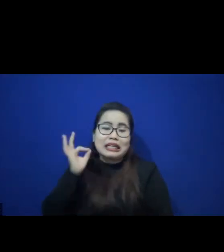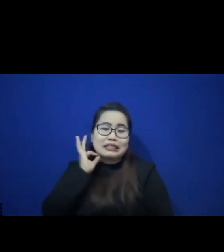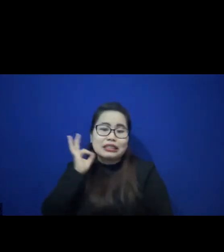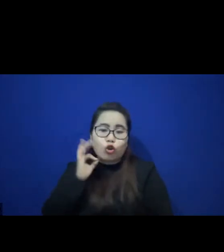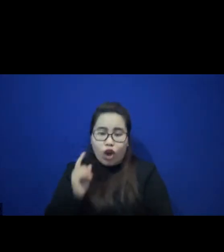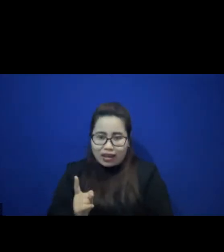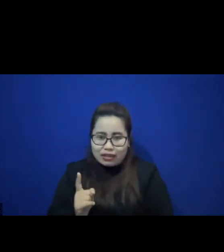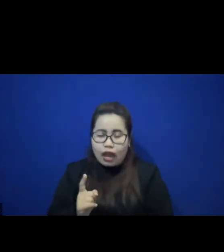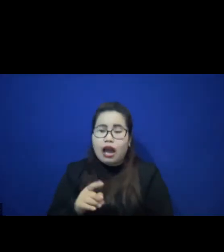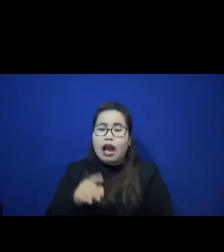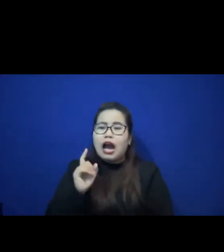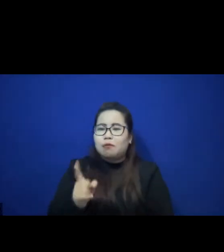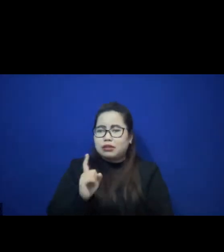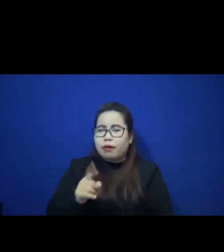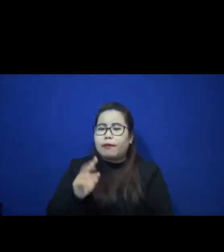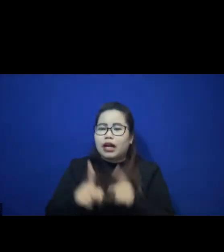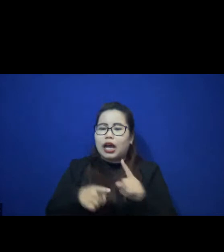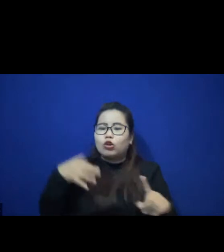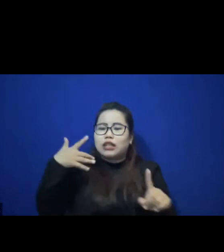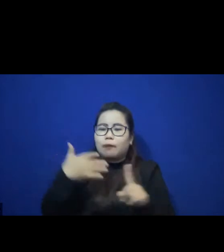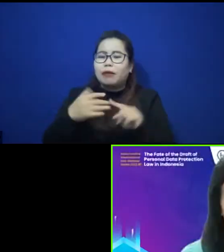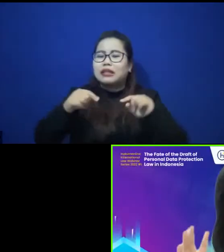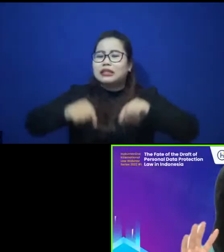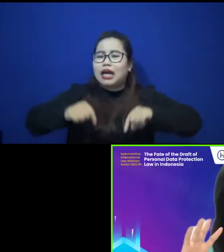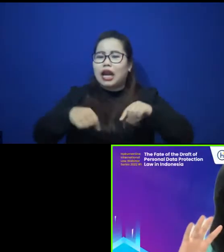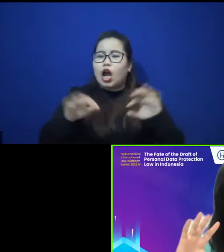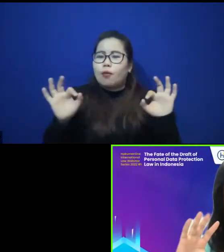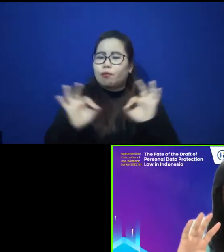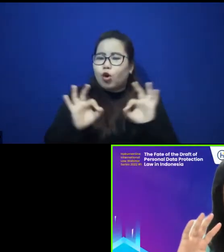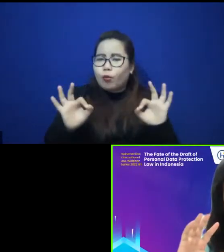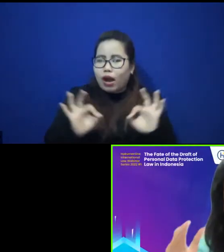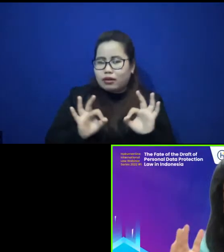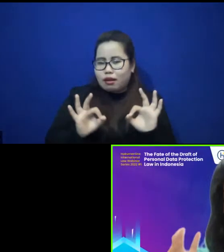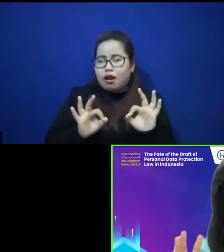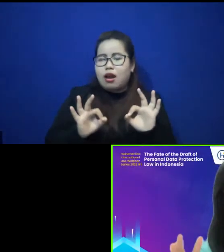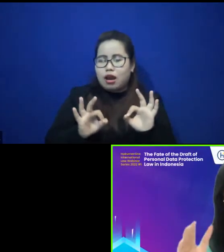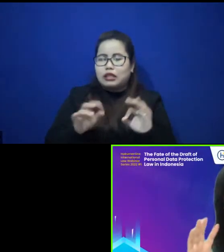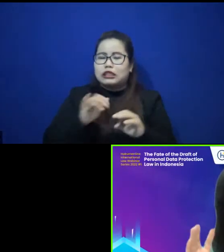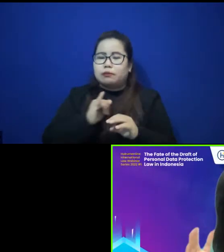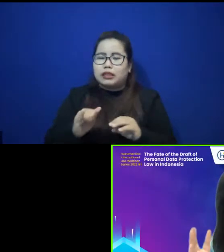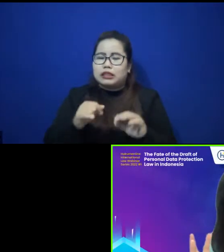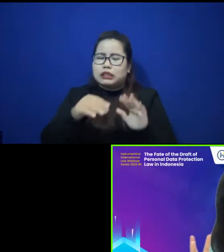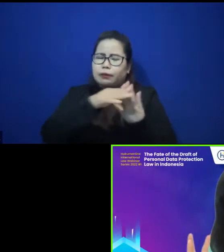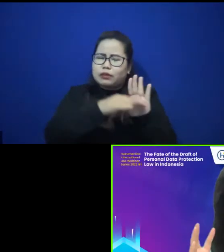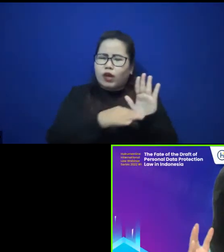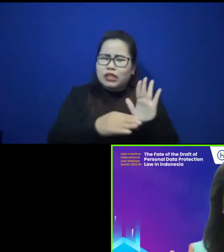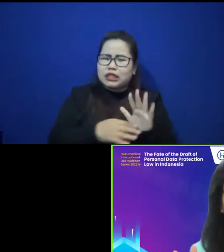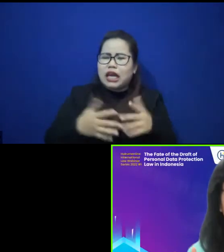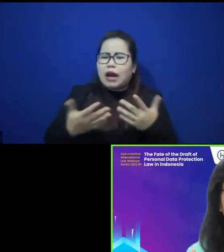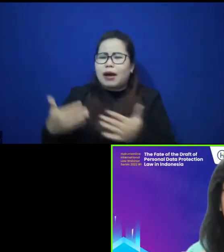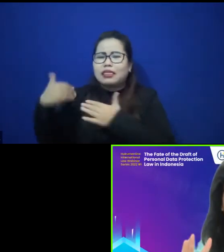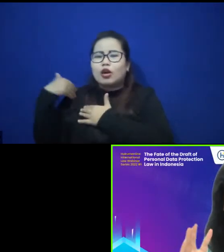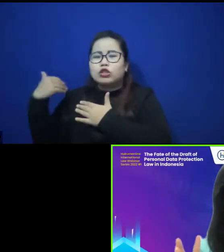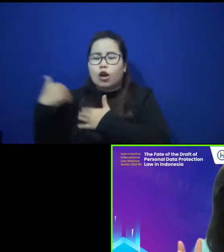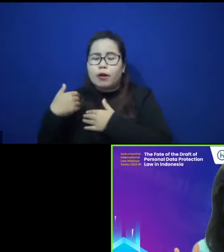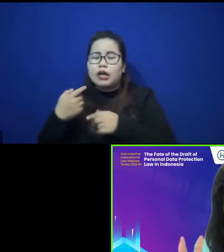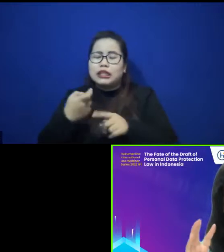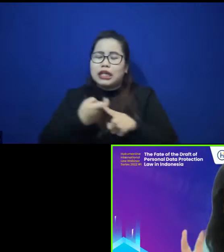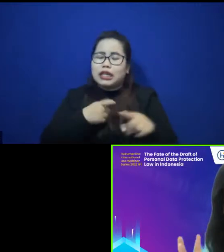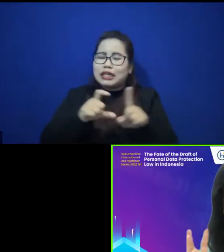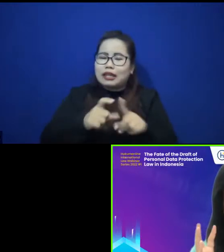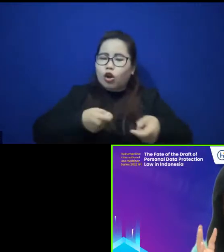karena sampai sampai saat ini belum ada Spears spesifikasi apa sih tanggung jawab data kontrol